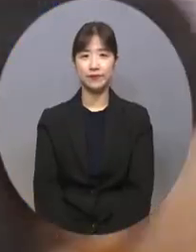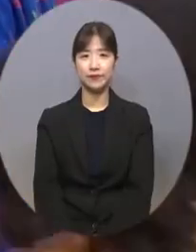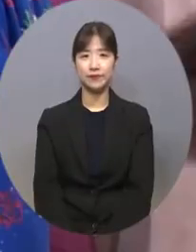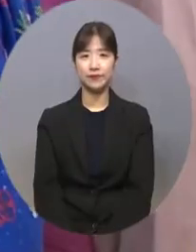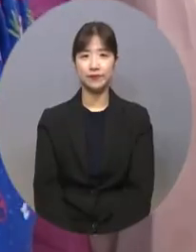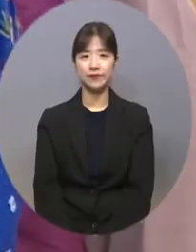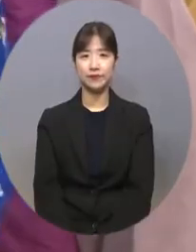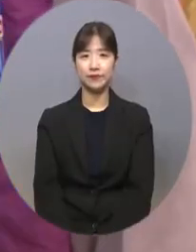아닙니다